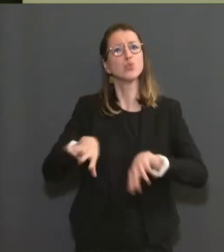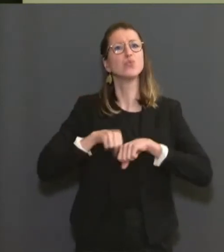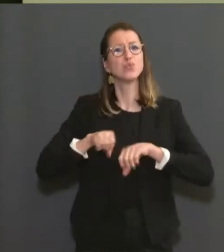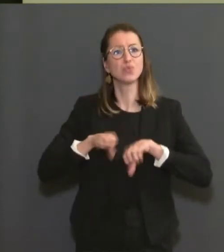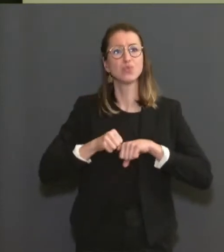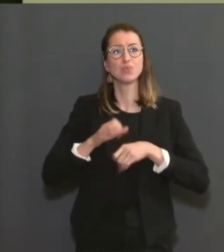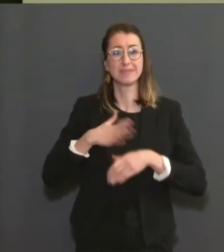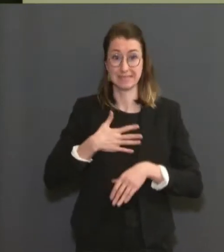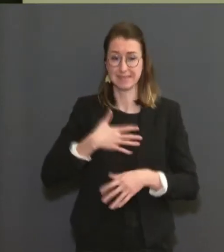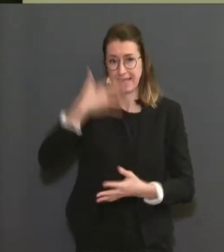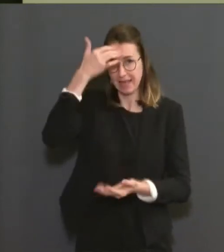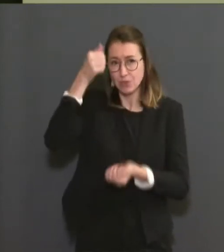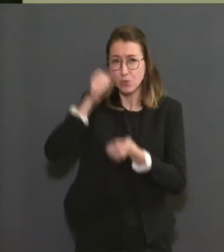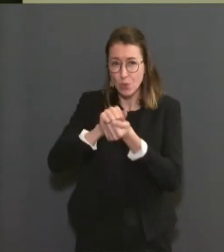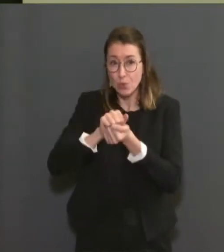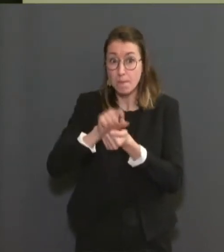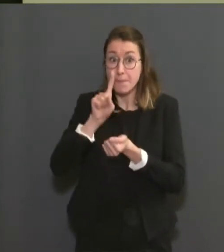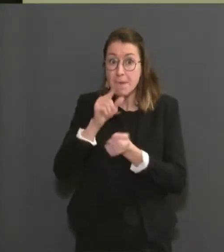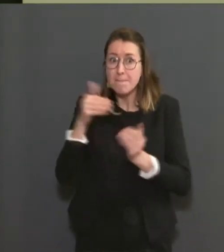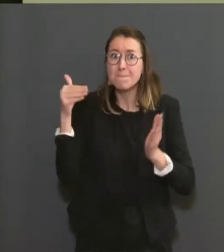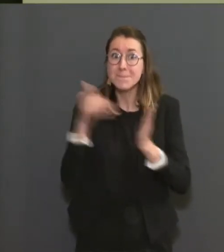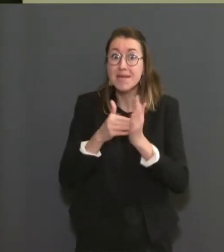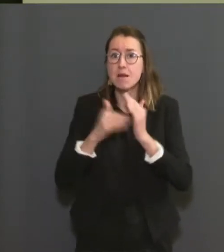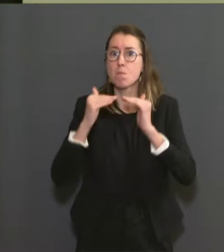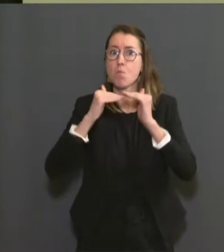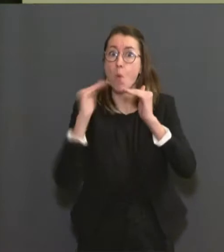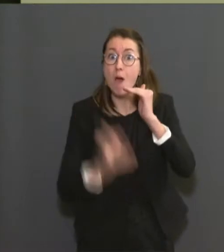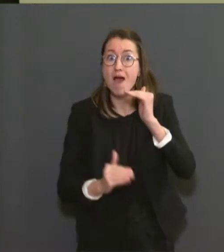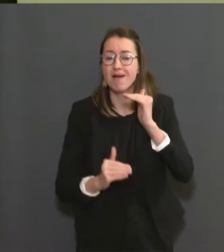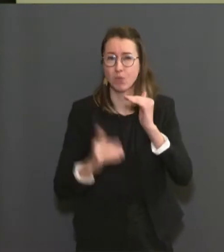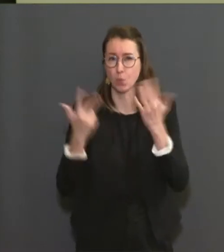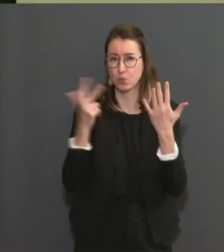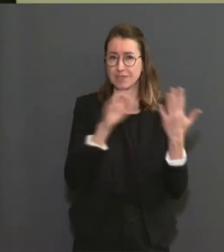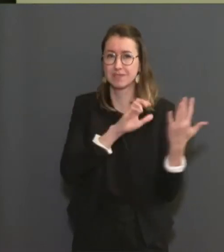du 1000, puisqu'on est à 899 par jour.